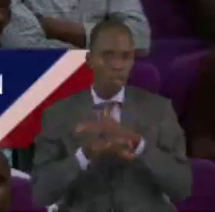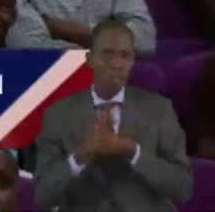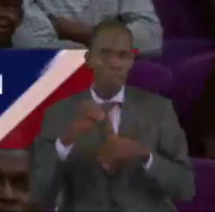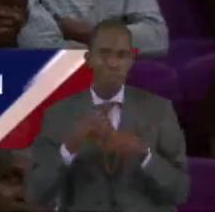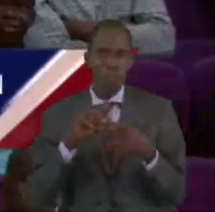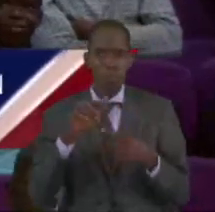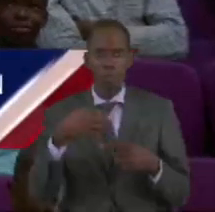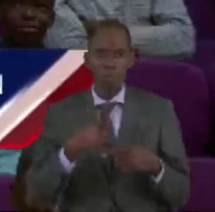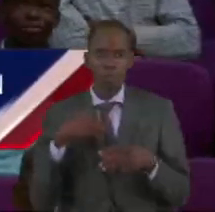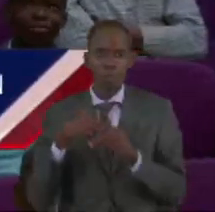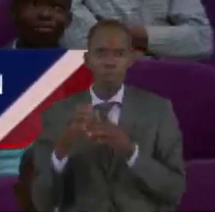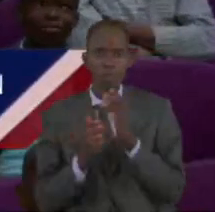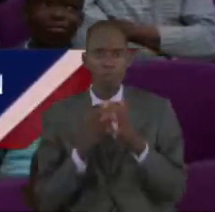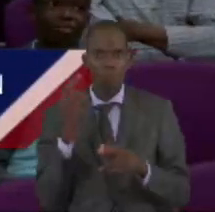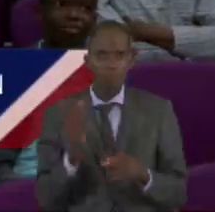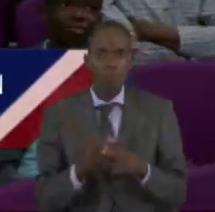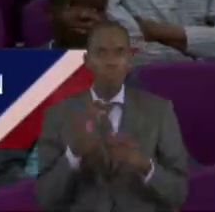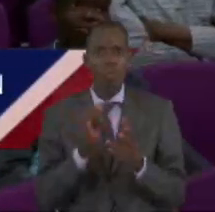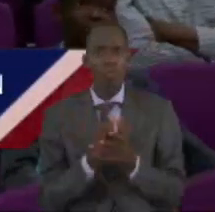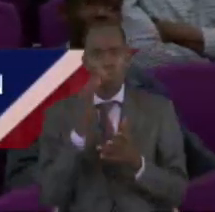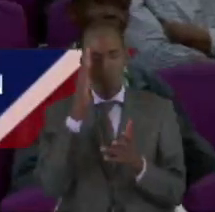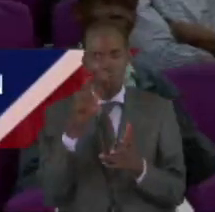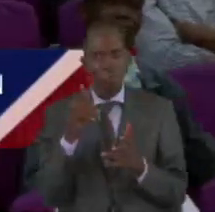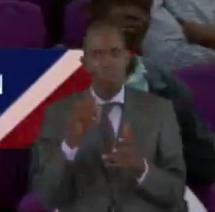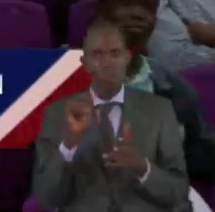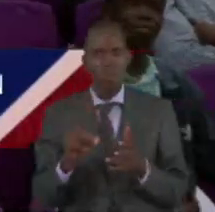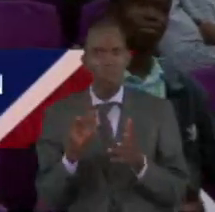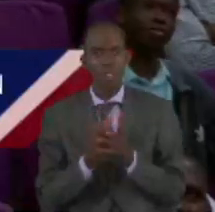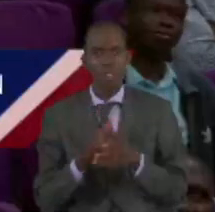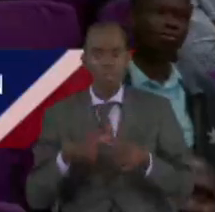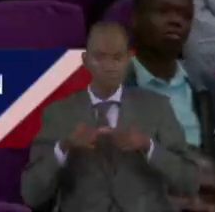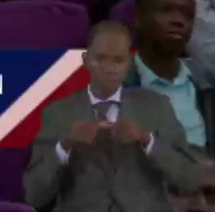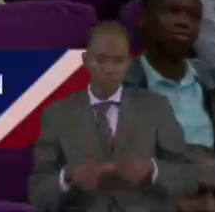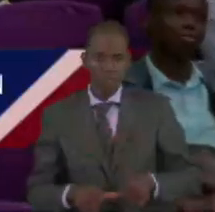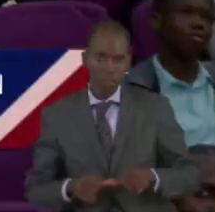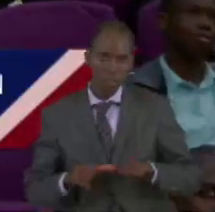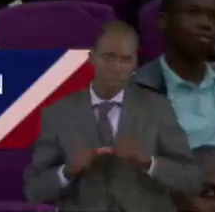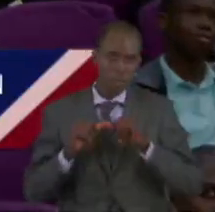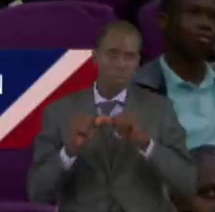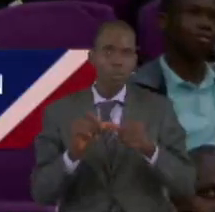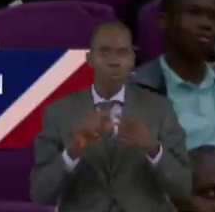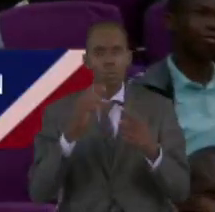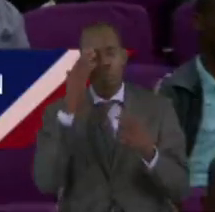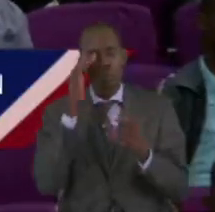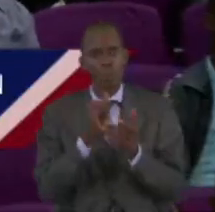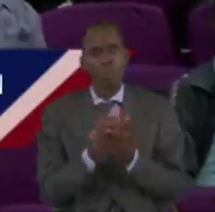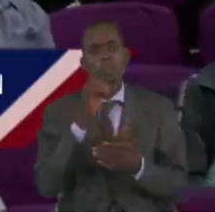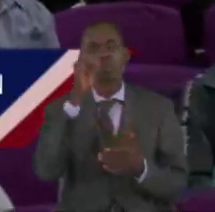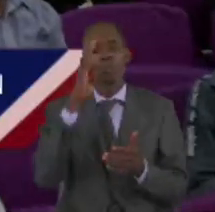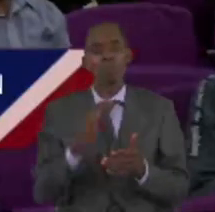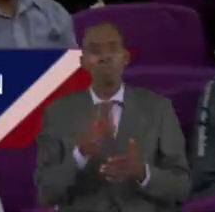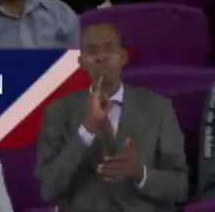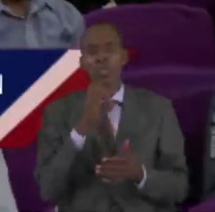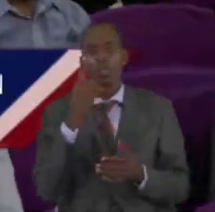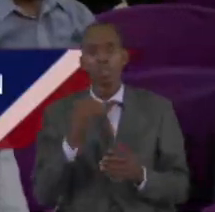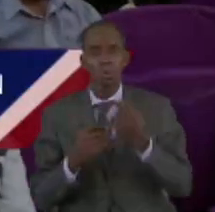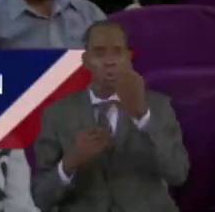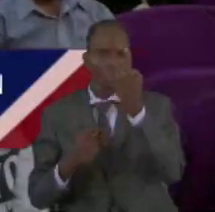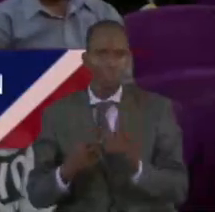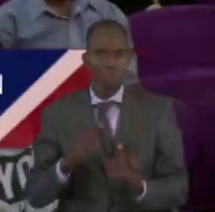chacun de nous, que la même fermeté et stabilité de savoir que Dieu est le